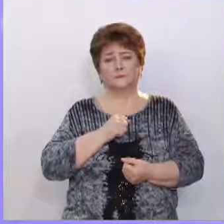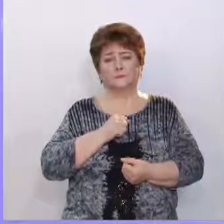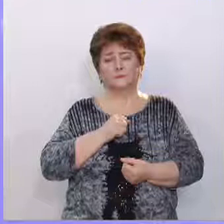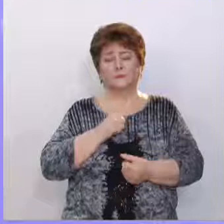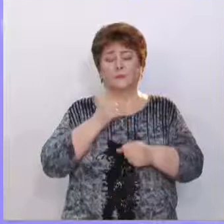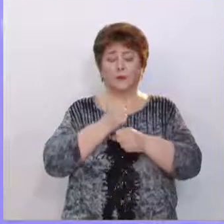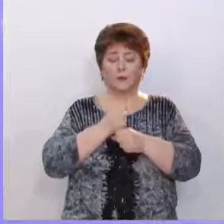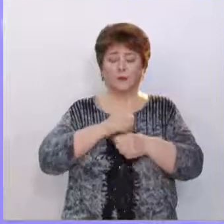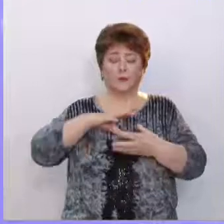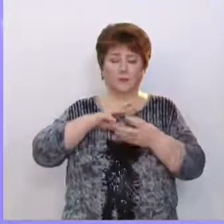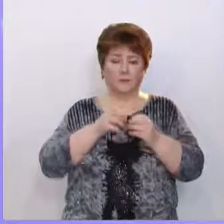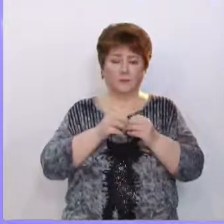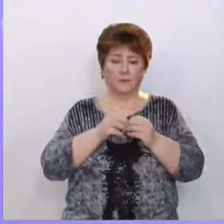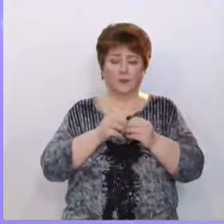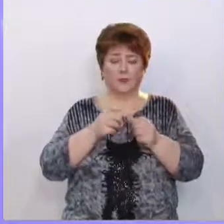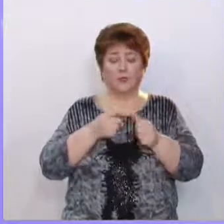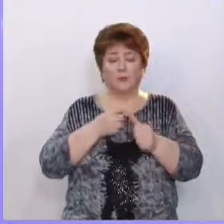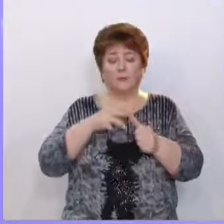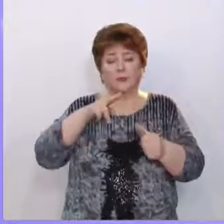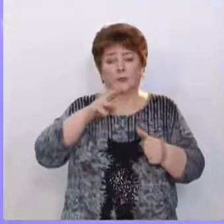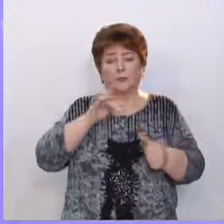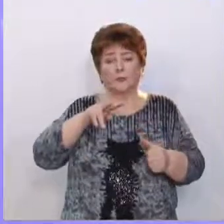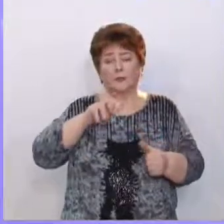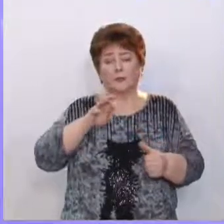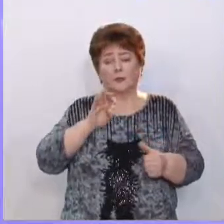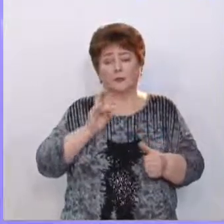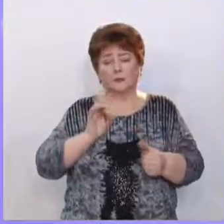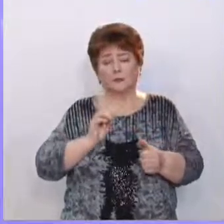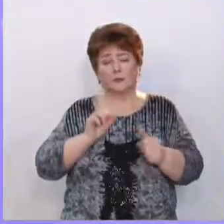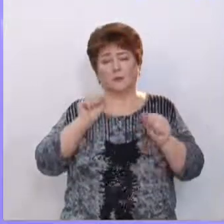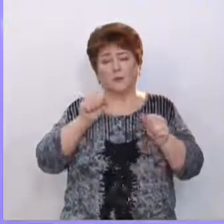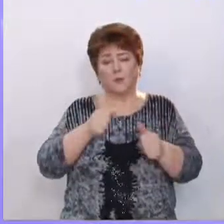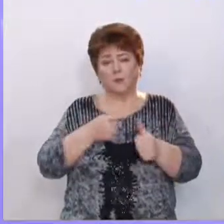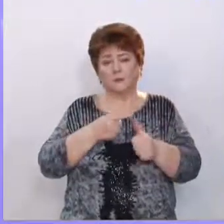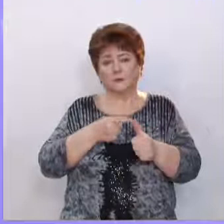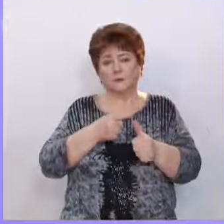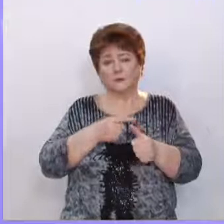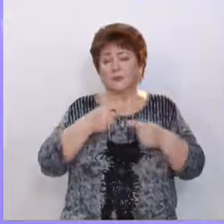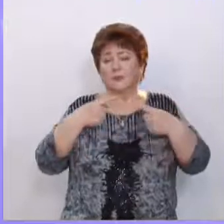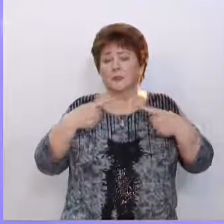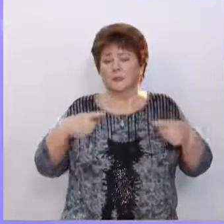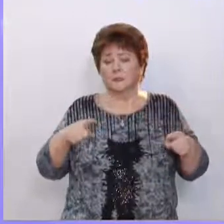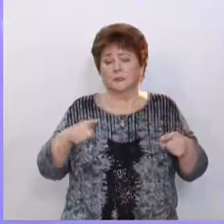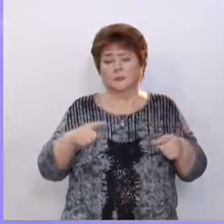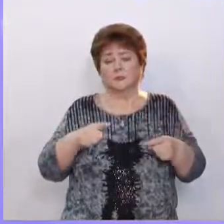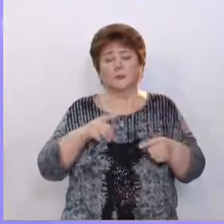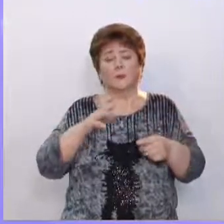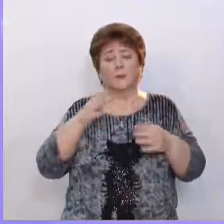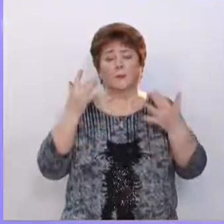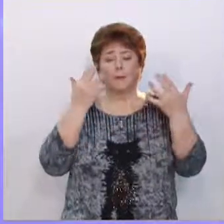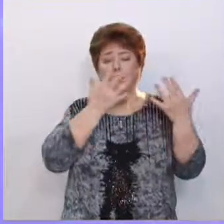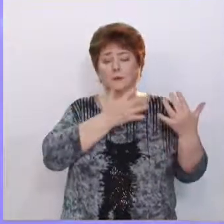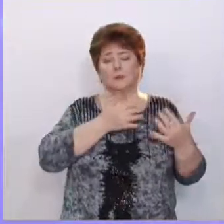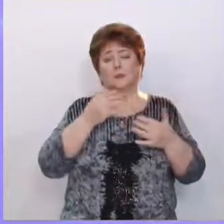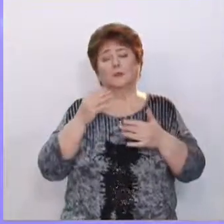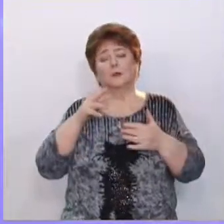И сделаем вывод. Имена прилагательные могут обозначать различные признаки